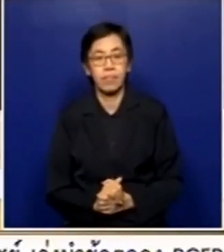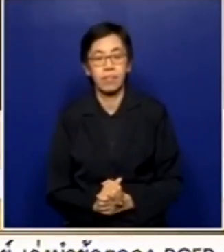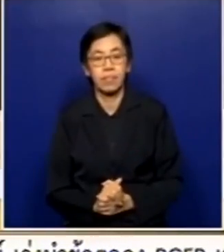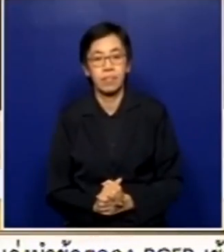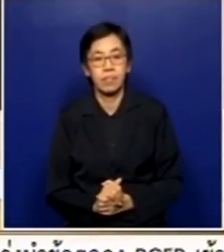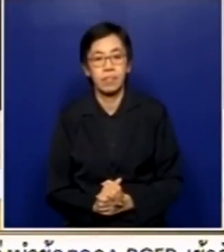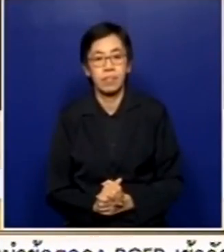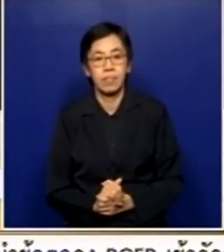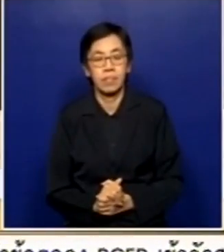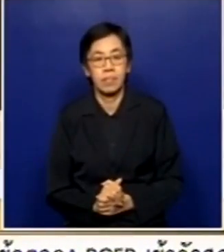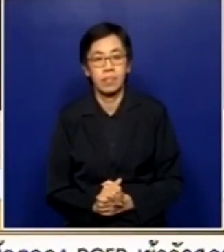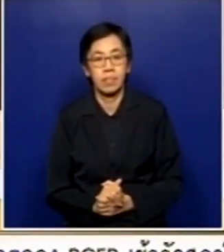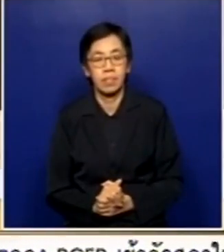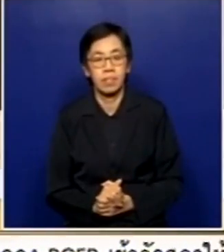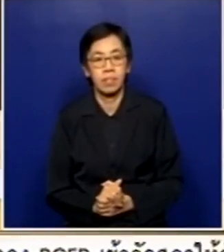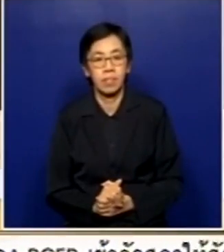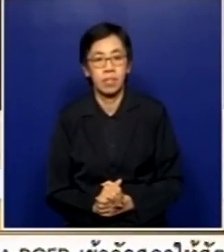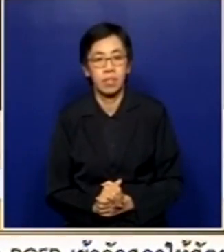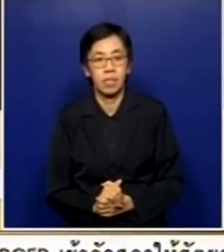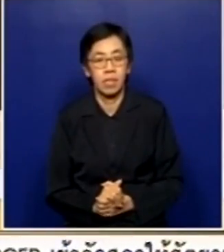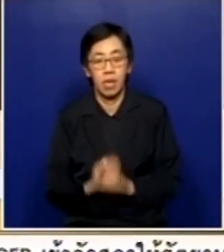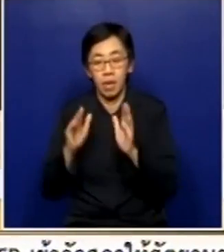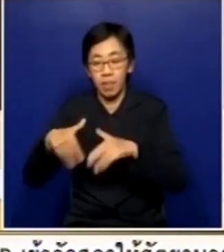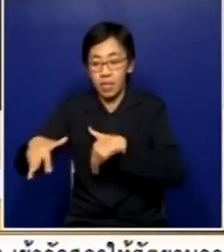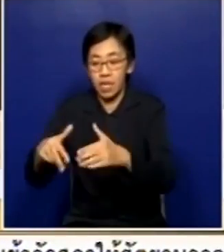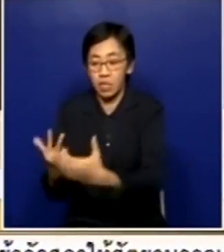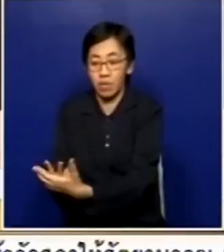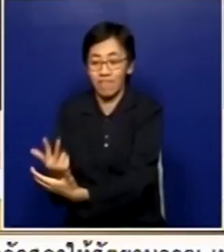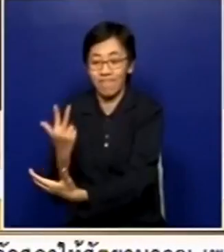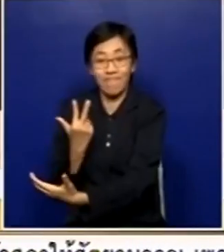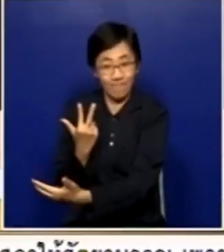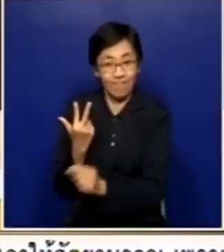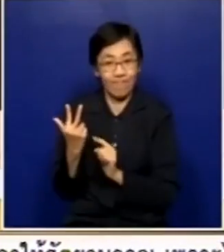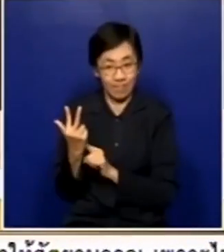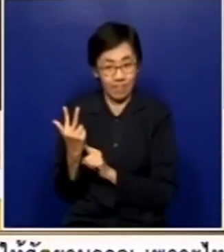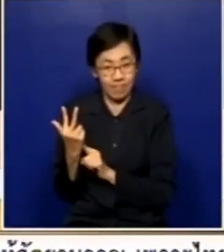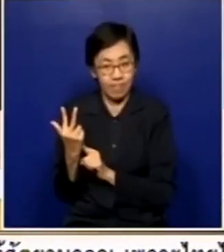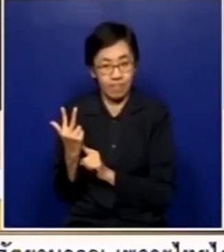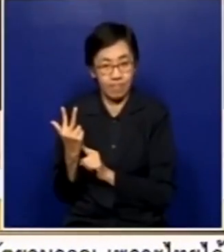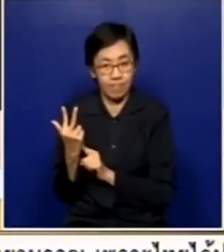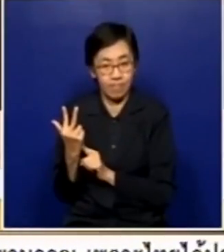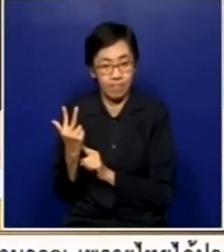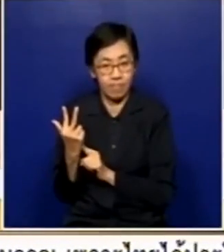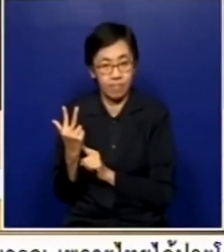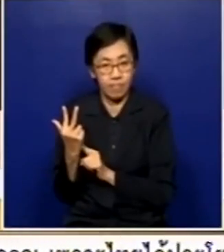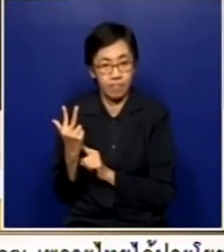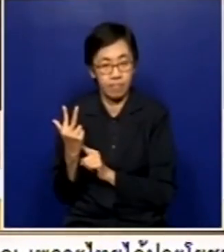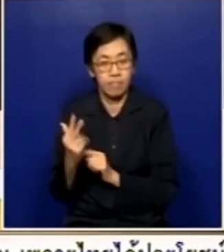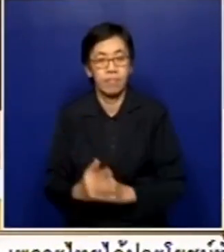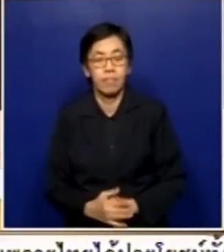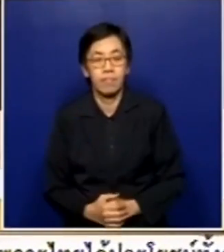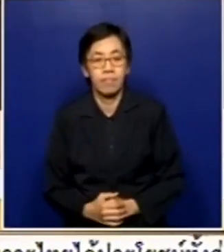แทนของประชาชนสามท่านนะครับอ่ะก็